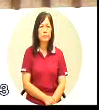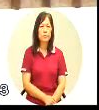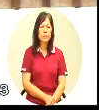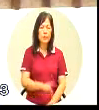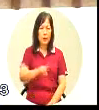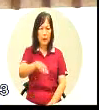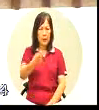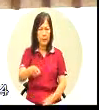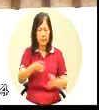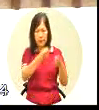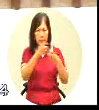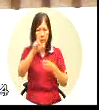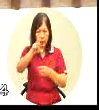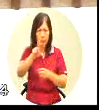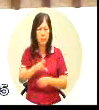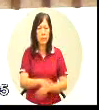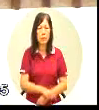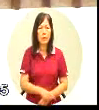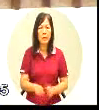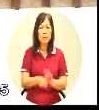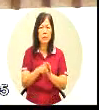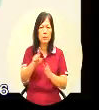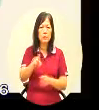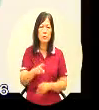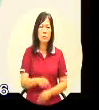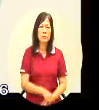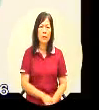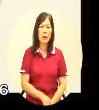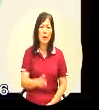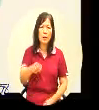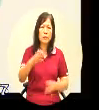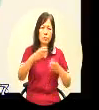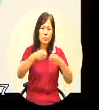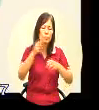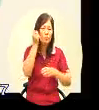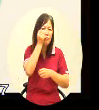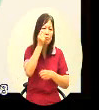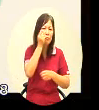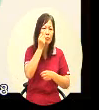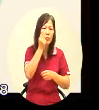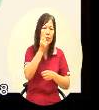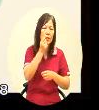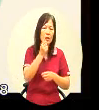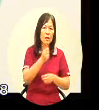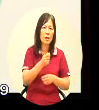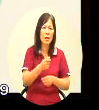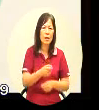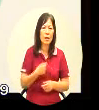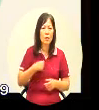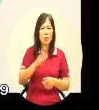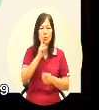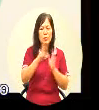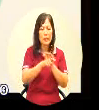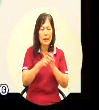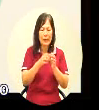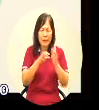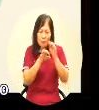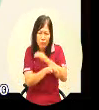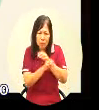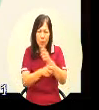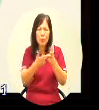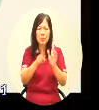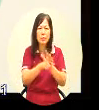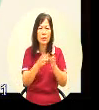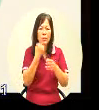这是这个 SOP 齁，是一块香皂。而我不是要讲黑心香皂齁，其实我是要